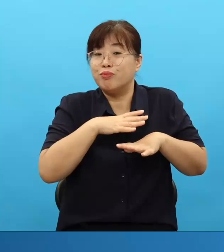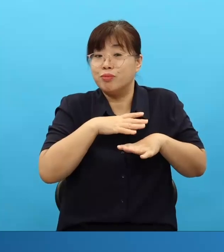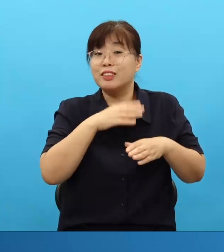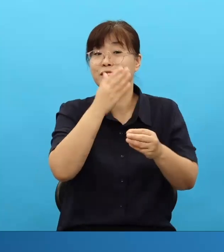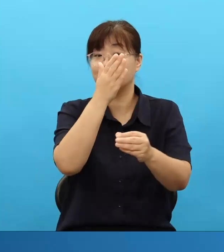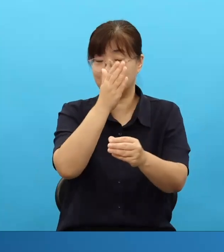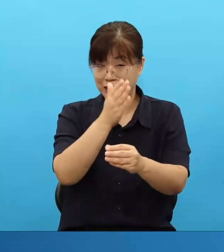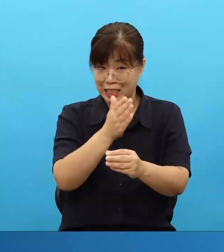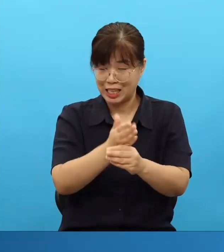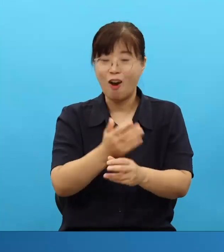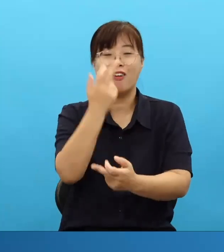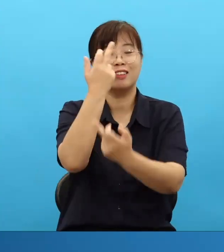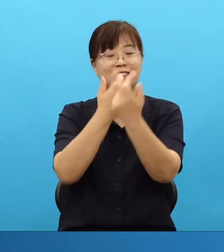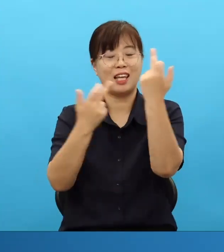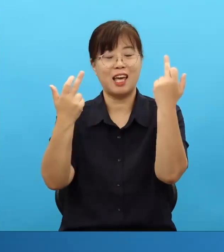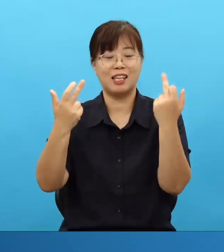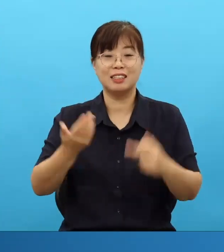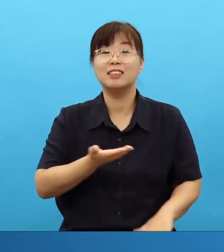리자는네